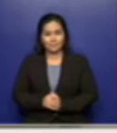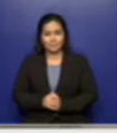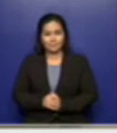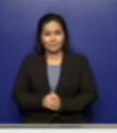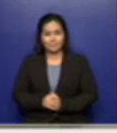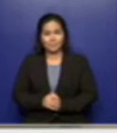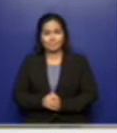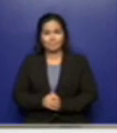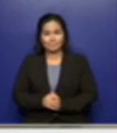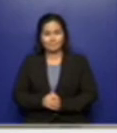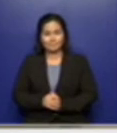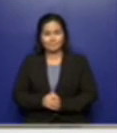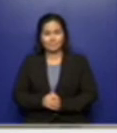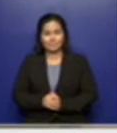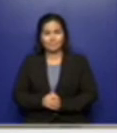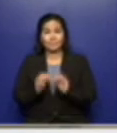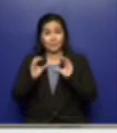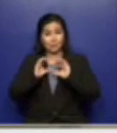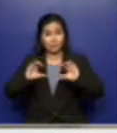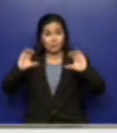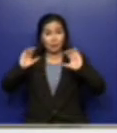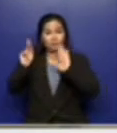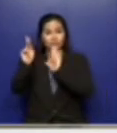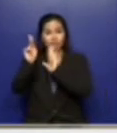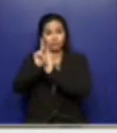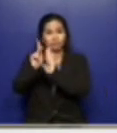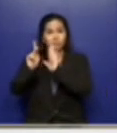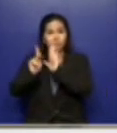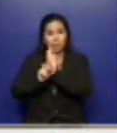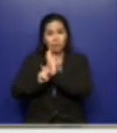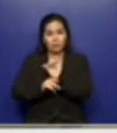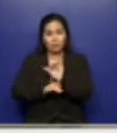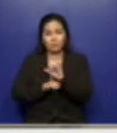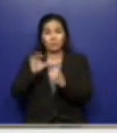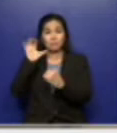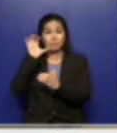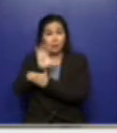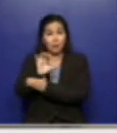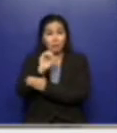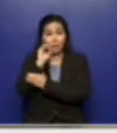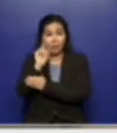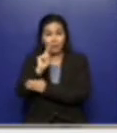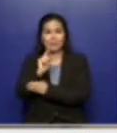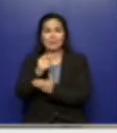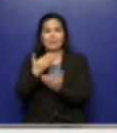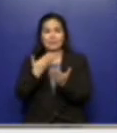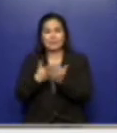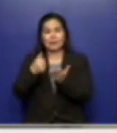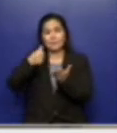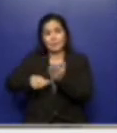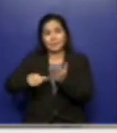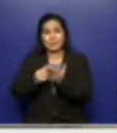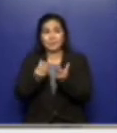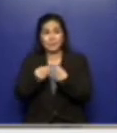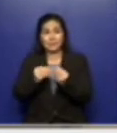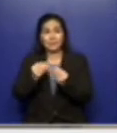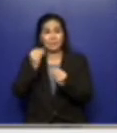ครับก็คือรัฐบาลเนี่ยไปออกกฎหมายลดภาษีที่ดินและสิ่งปลูกสร้างลงร้อยละ